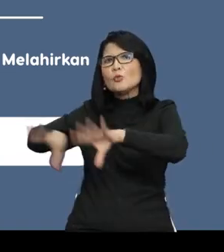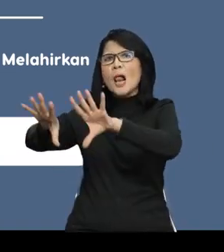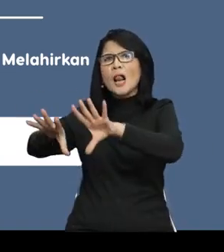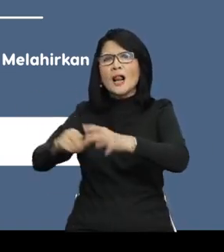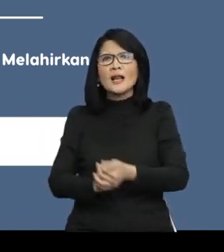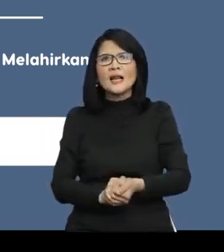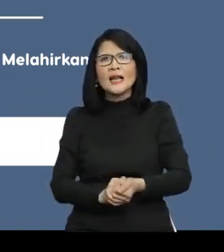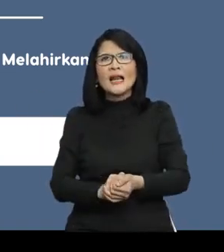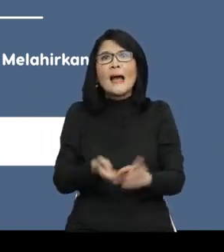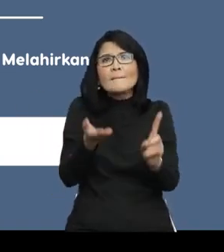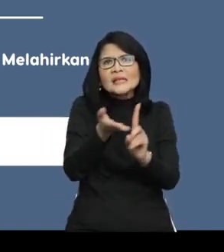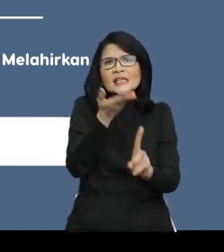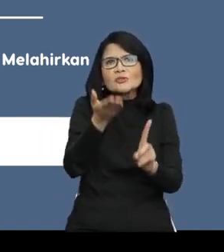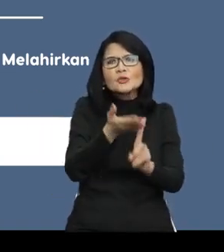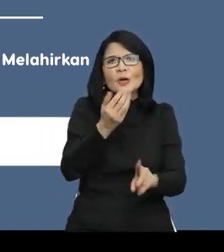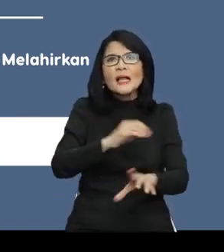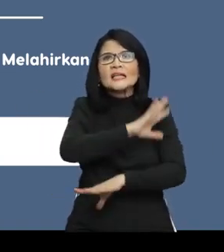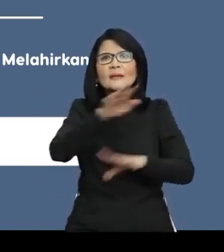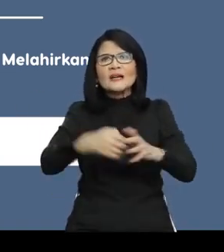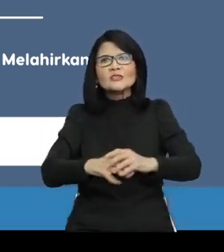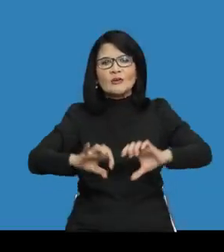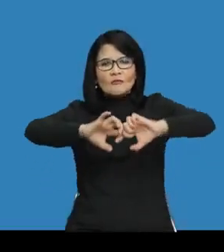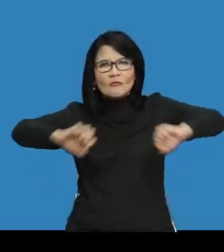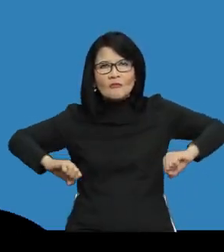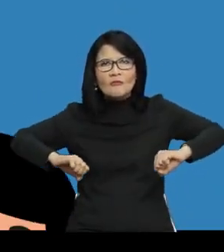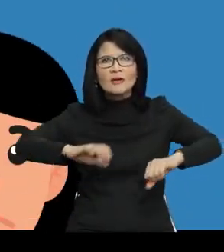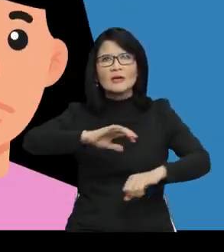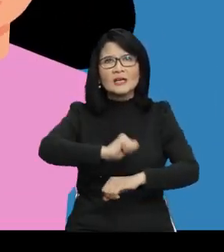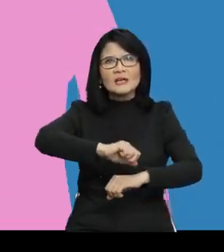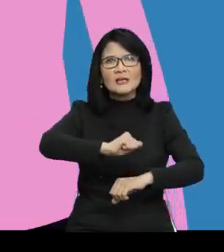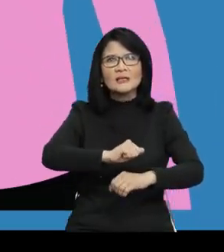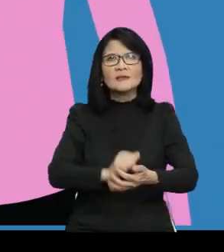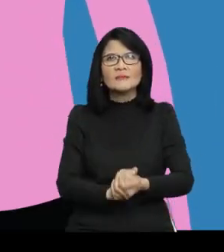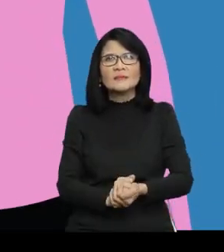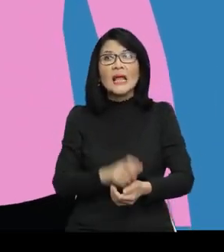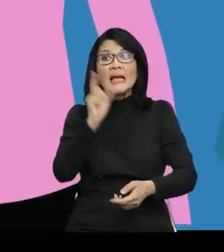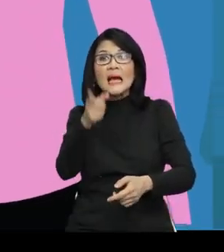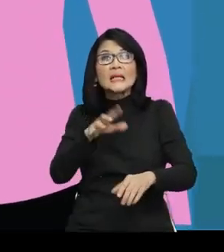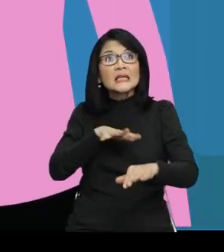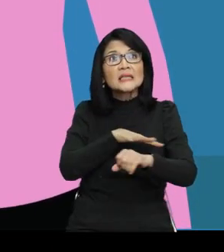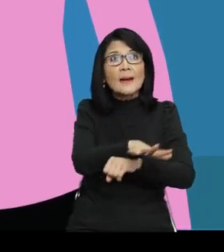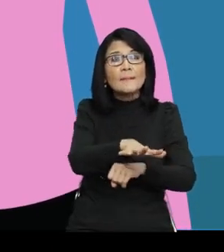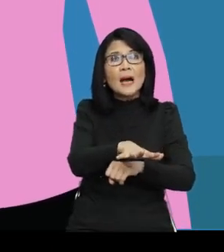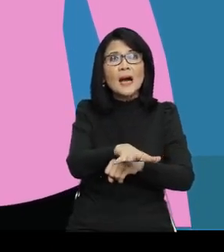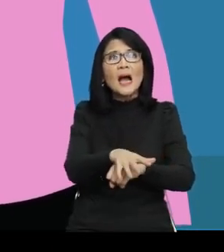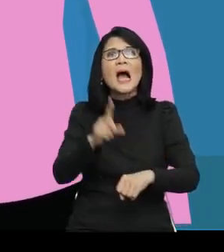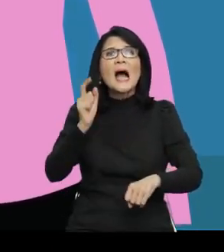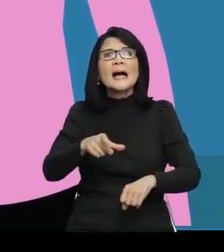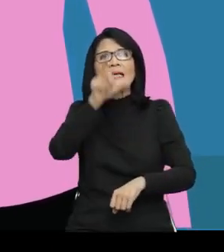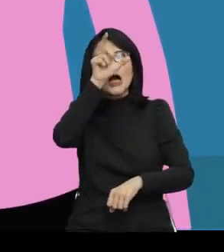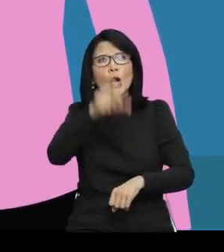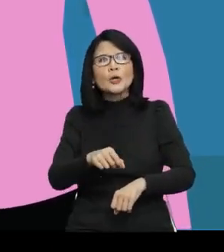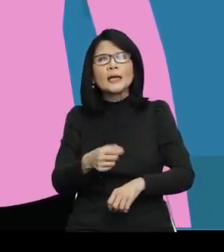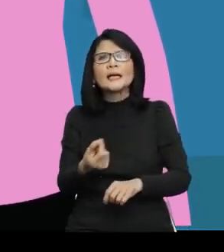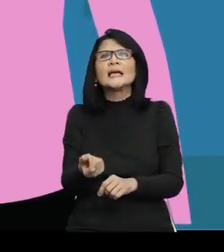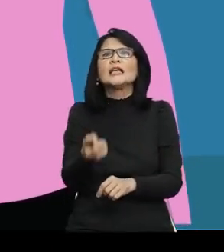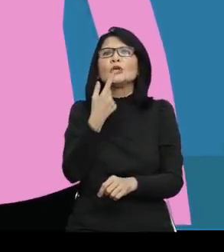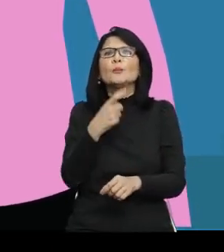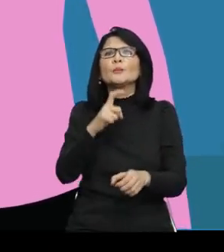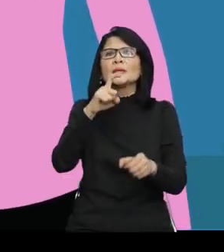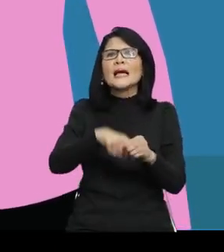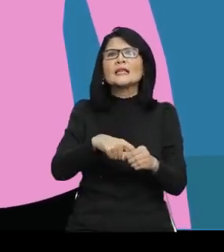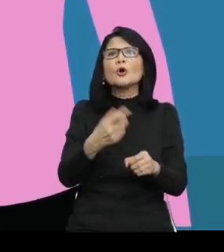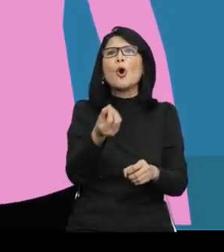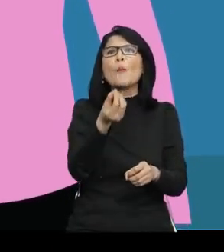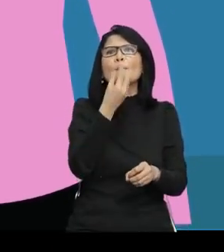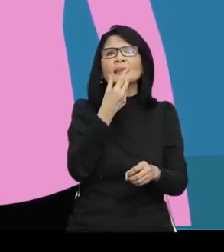manusia, pelecehan seksual, termasuk pemerkosaan. Di antara mereka yang terdampak, juga terdapat orang yang hidupnya bergantung